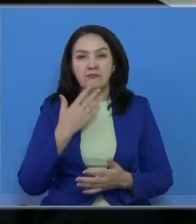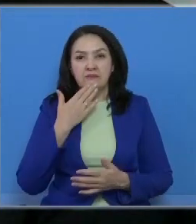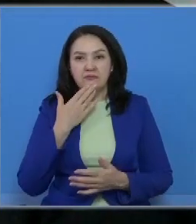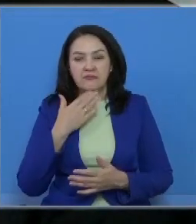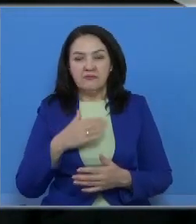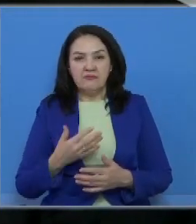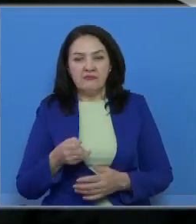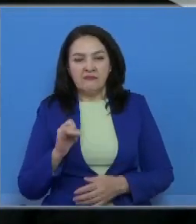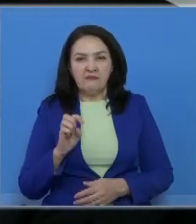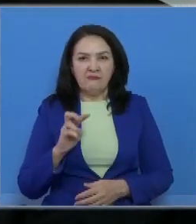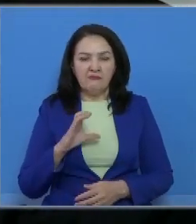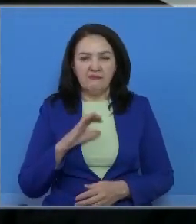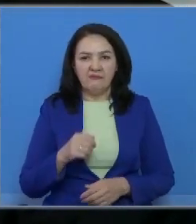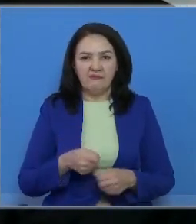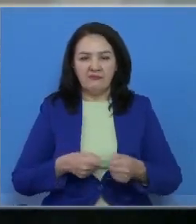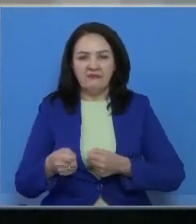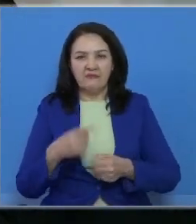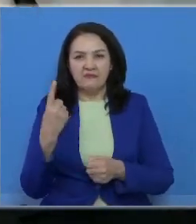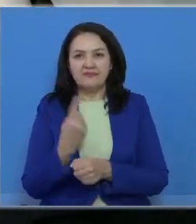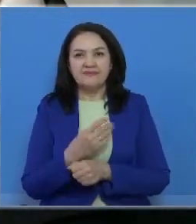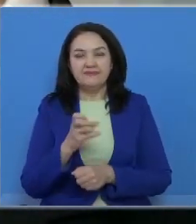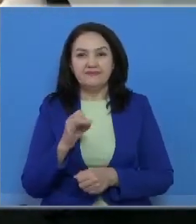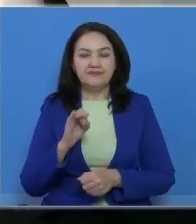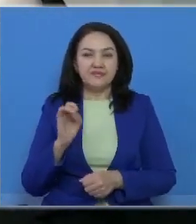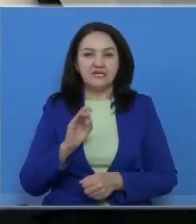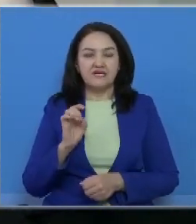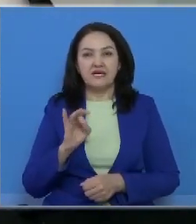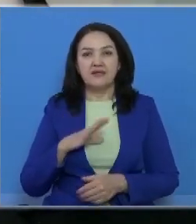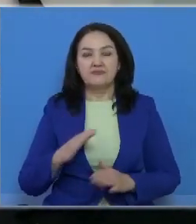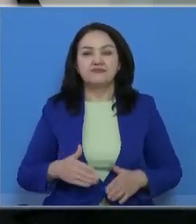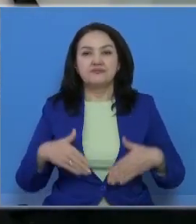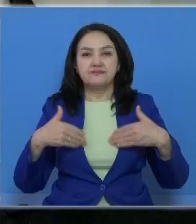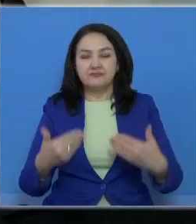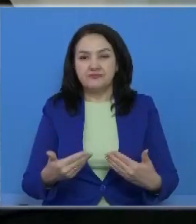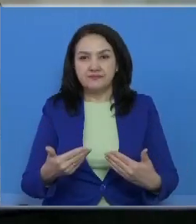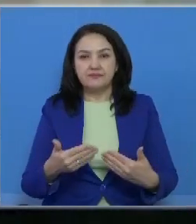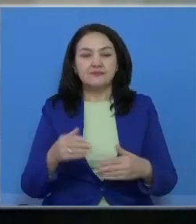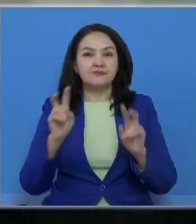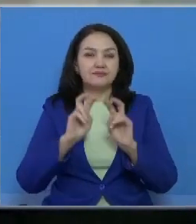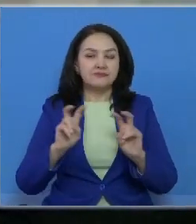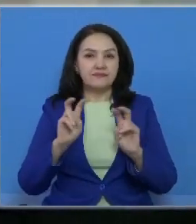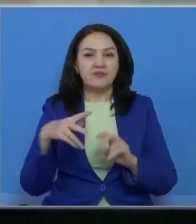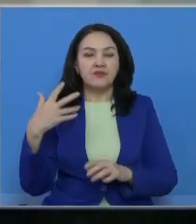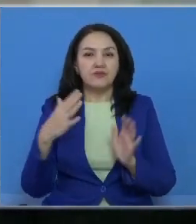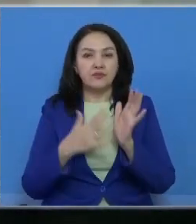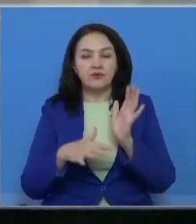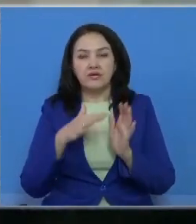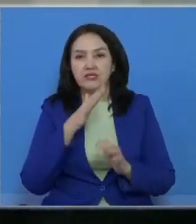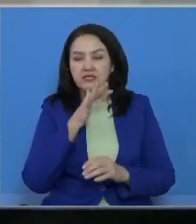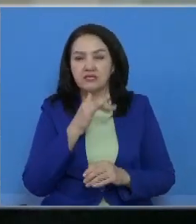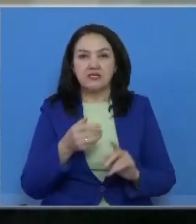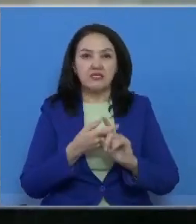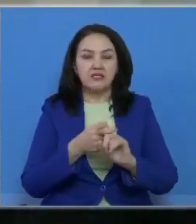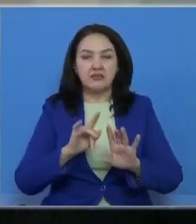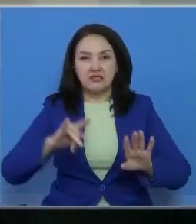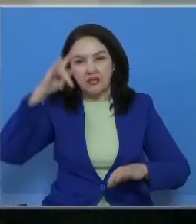ұлт-азаттық қозғалысының көшбасшыларының бірі. Есет Батырға арналған зерттеулер мына 90-шы жылдар Қазақстан тәуелсіздік